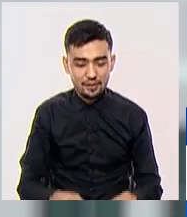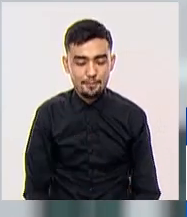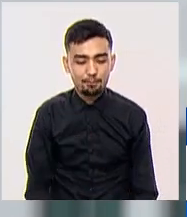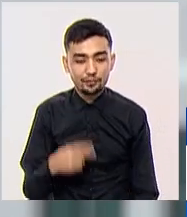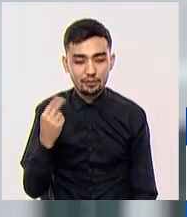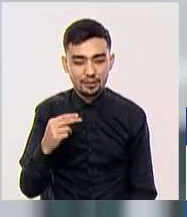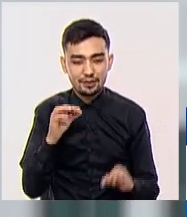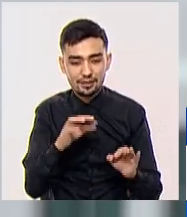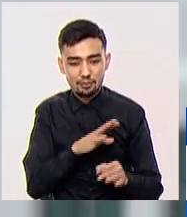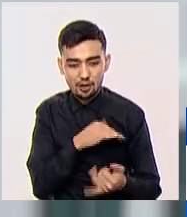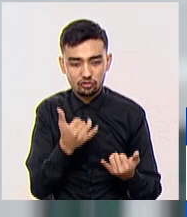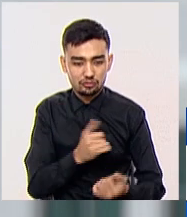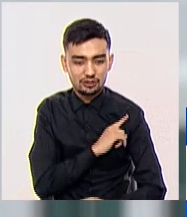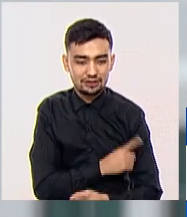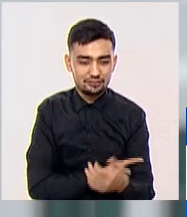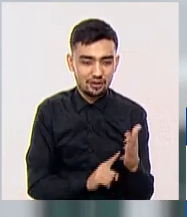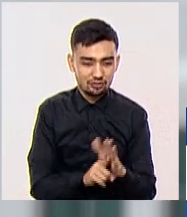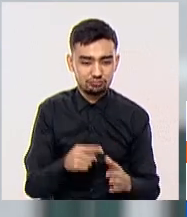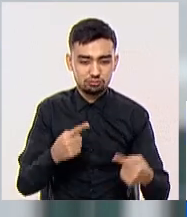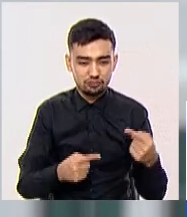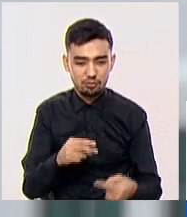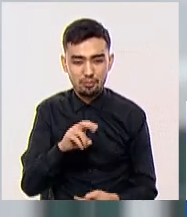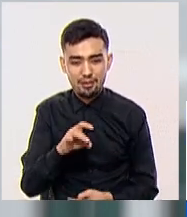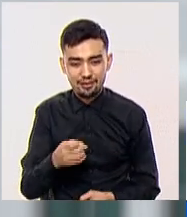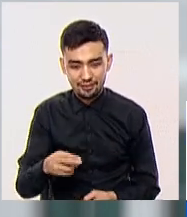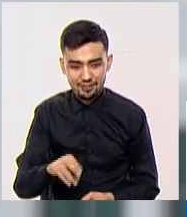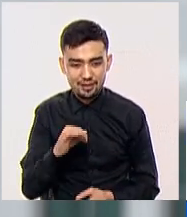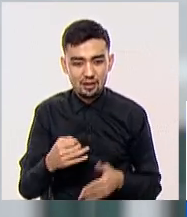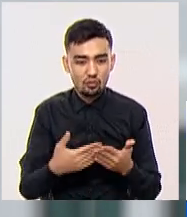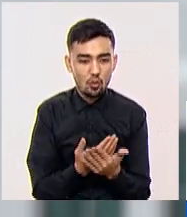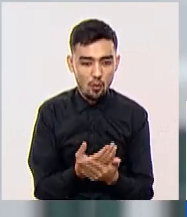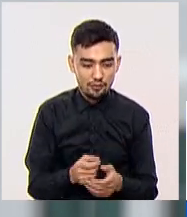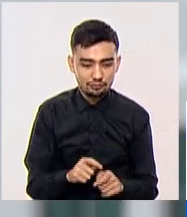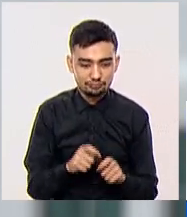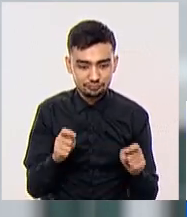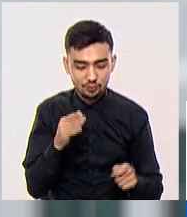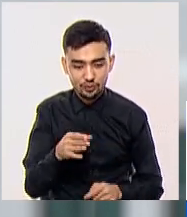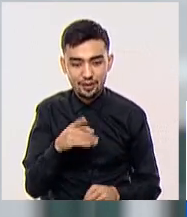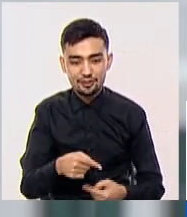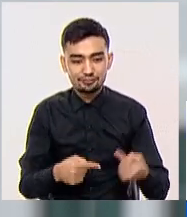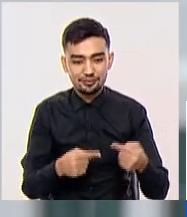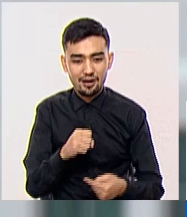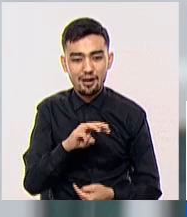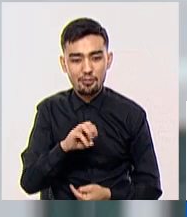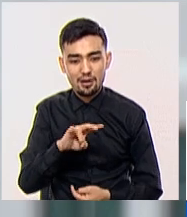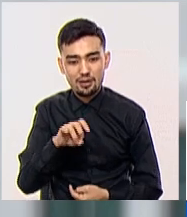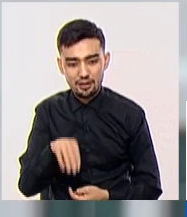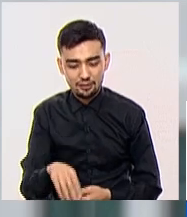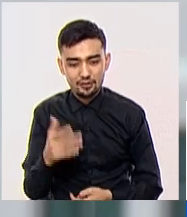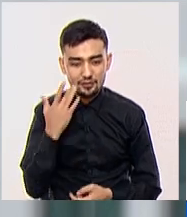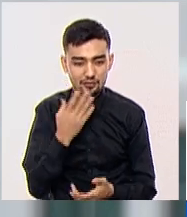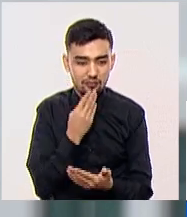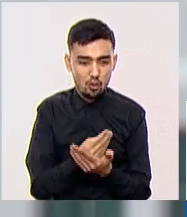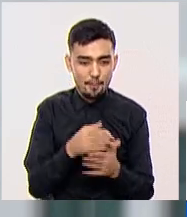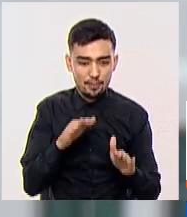президент отметил, что сейчас усиливается конкуренция между партиями, создаются новые. И в этой конкуренции «Аманат» должен сохранять